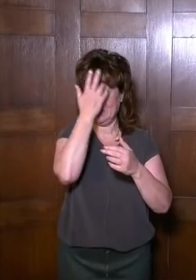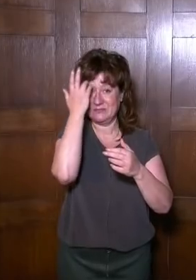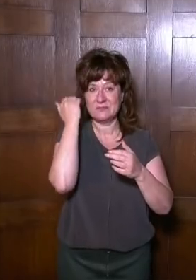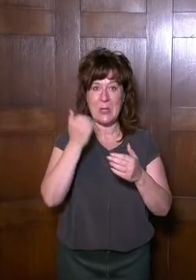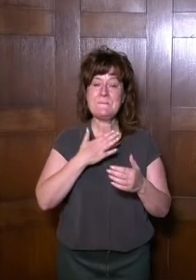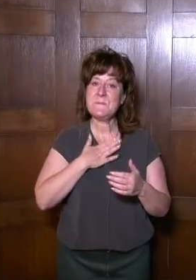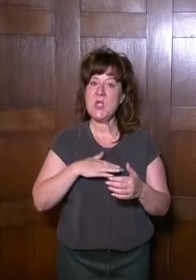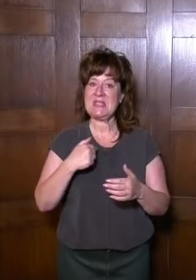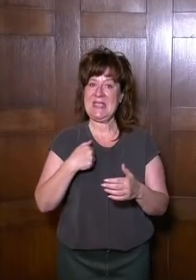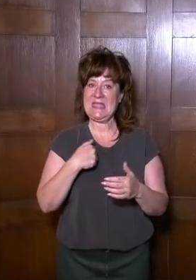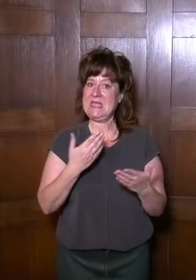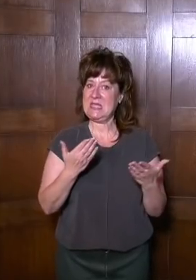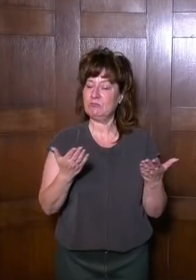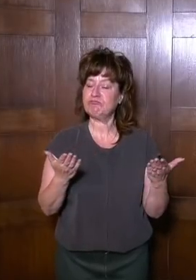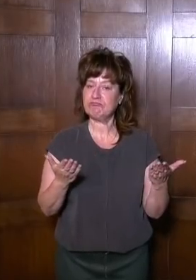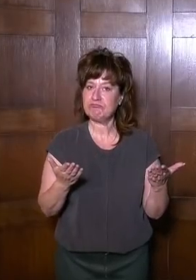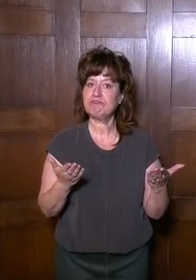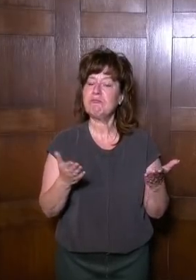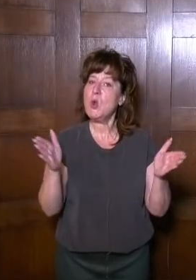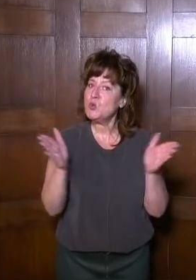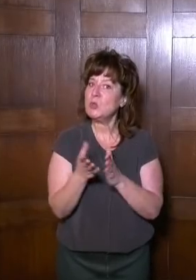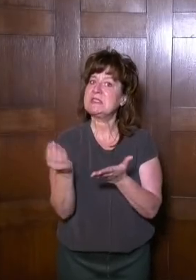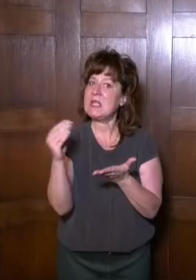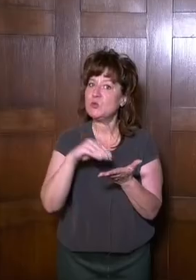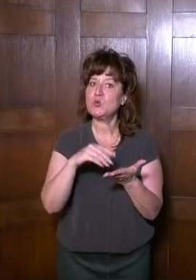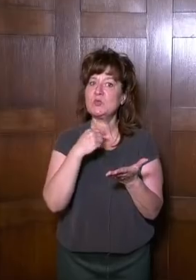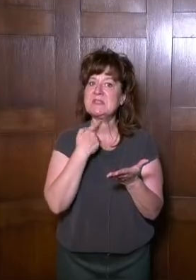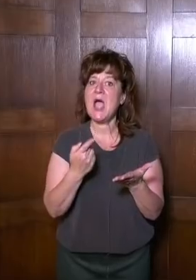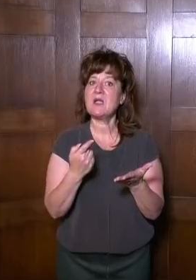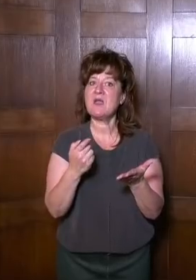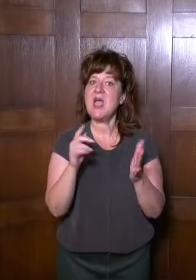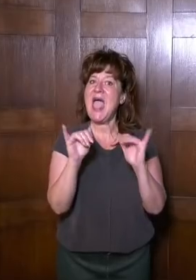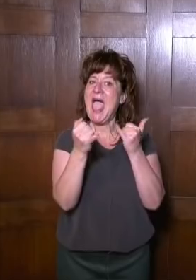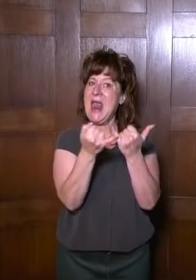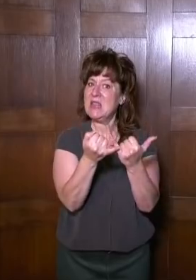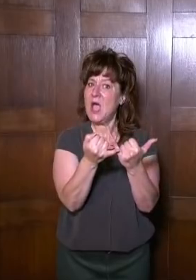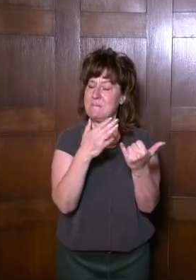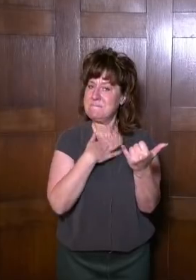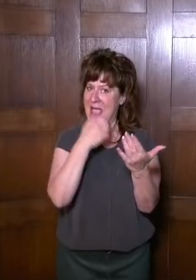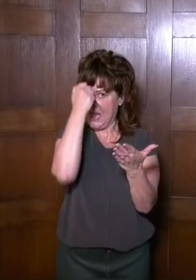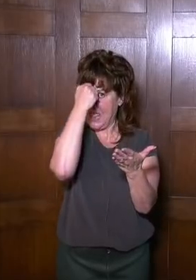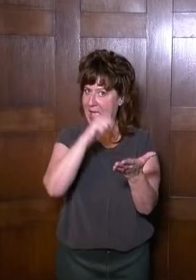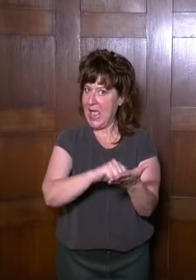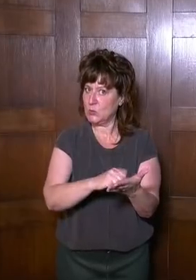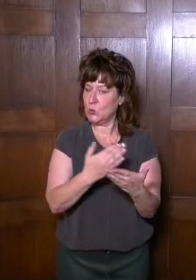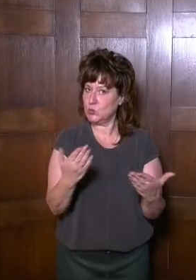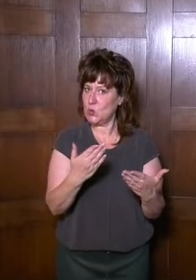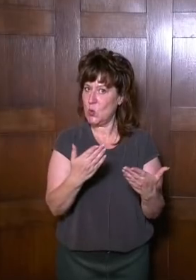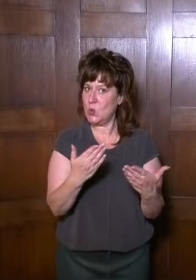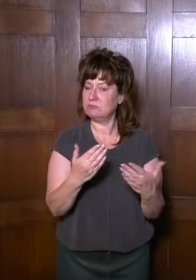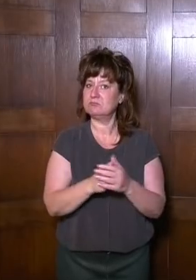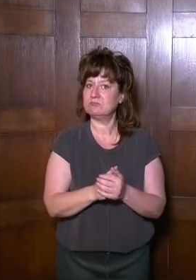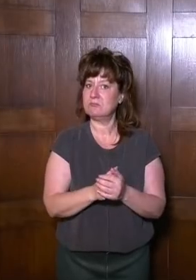möchte ich auch mal hier anmerken, dass wir den Eindruck auch als Eltern hatten, dass die Kommunikation